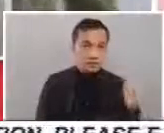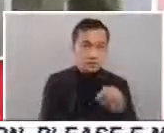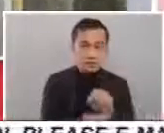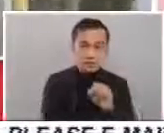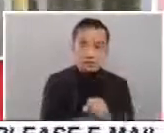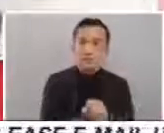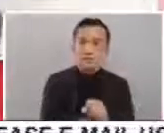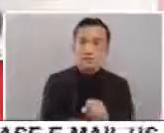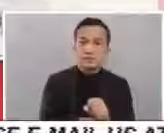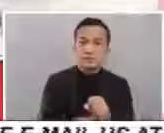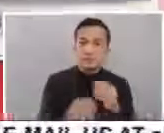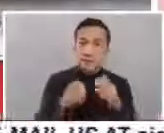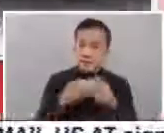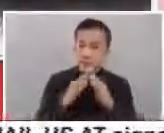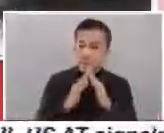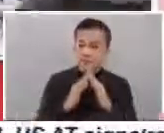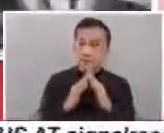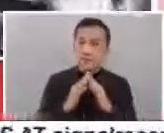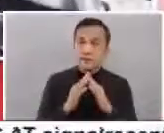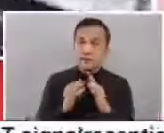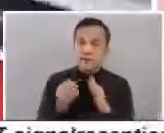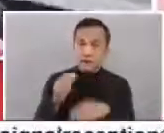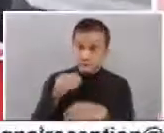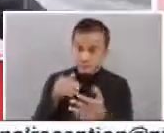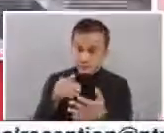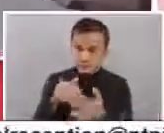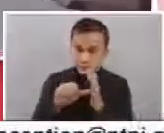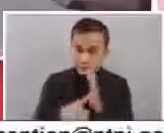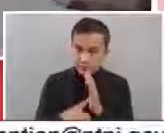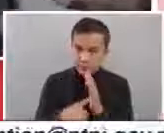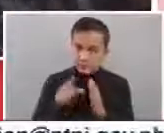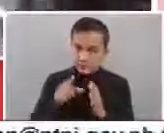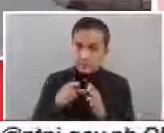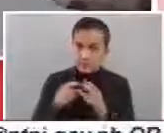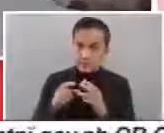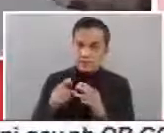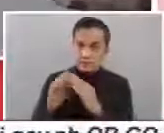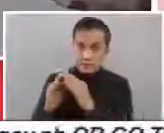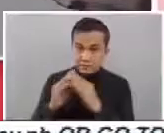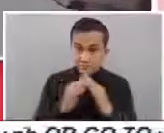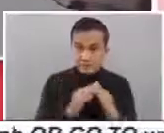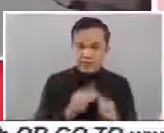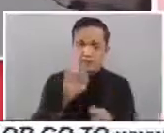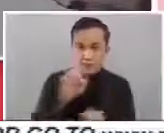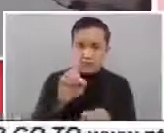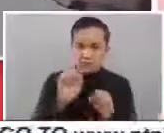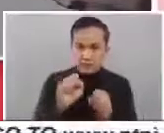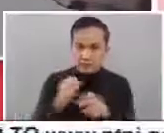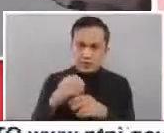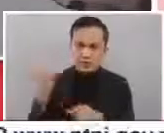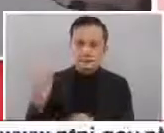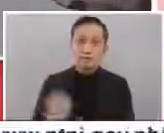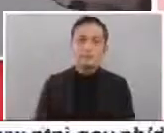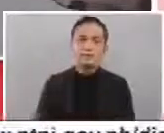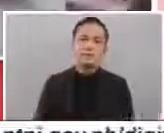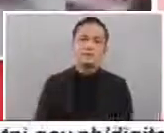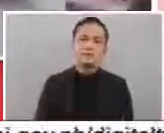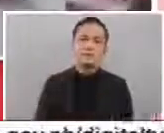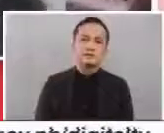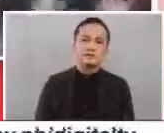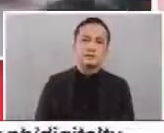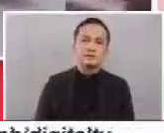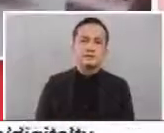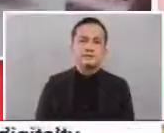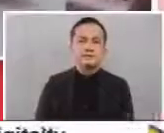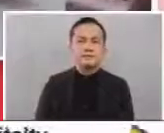kailangan lang naman ho ng ID at pagpapatunay na ikaw ay maghahatid ng isang APOR. Para lang mapatunayan, kasi kung baka harangin